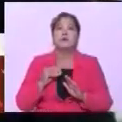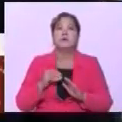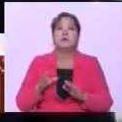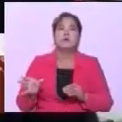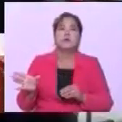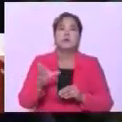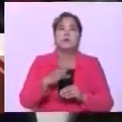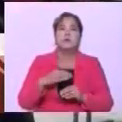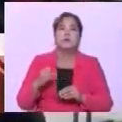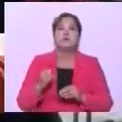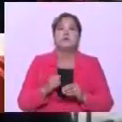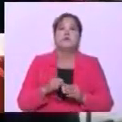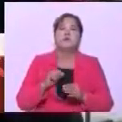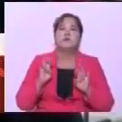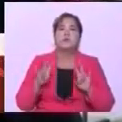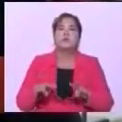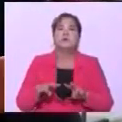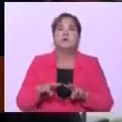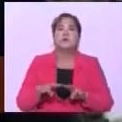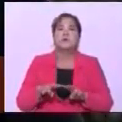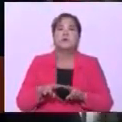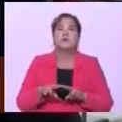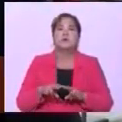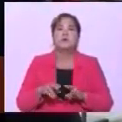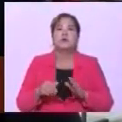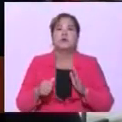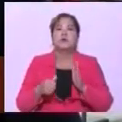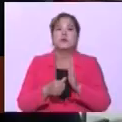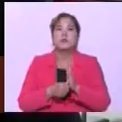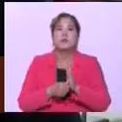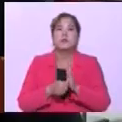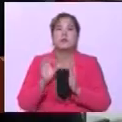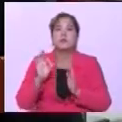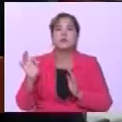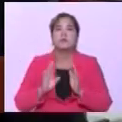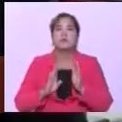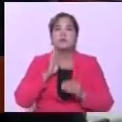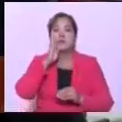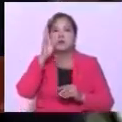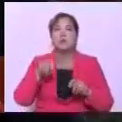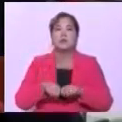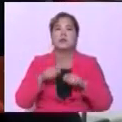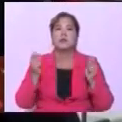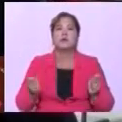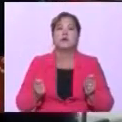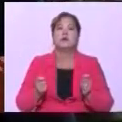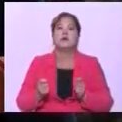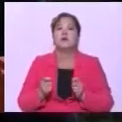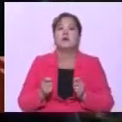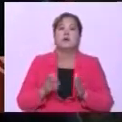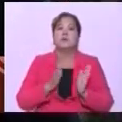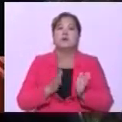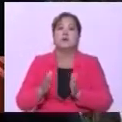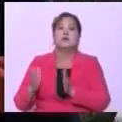нашем закрытом участке проводится мероприятие. В 6 часов утра мы его открыли. Порядка